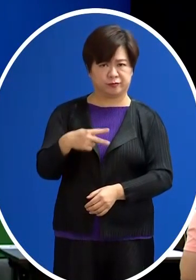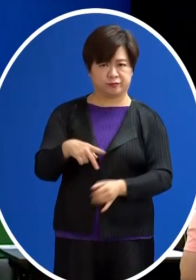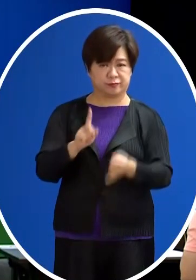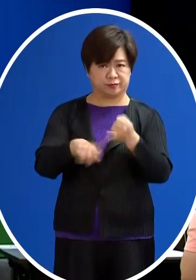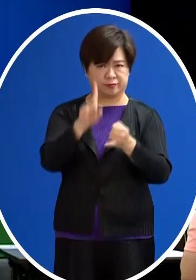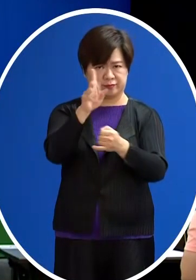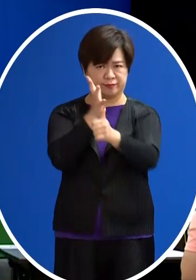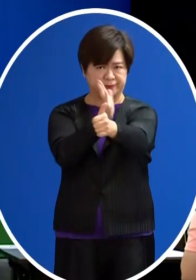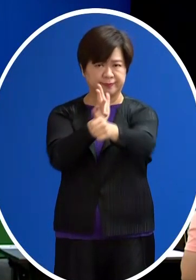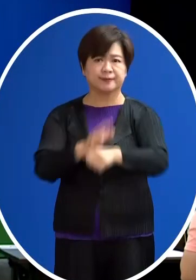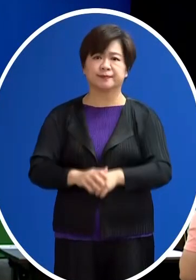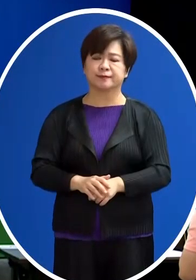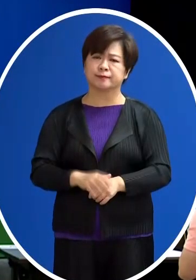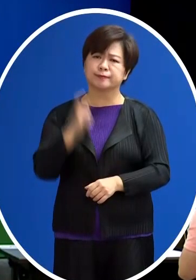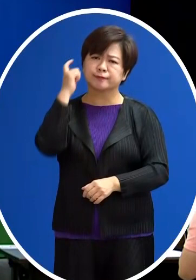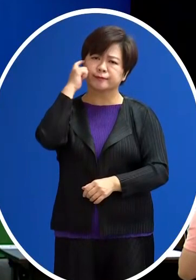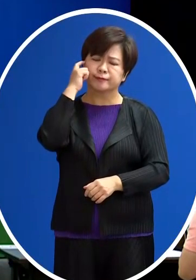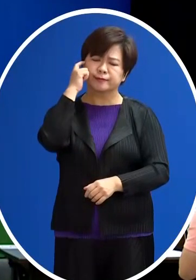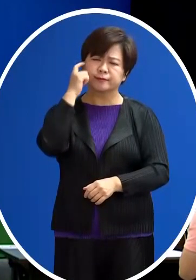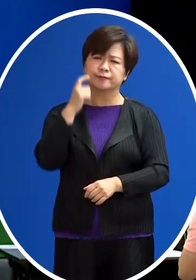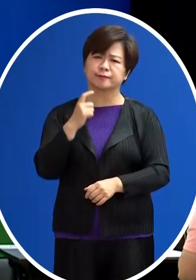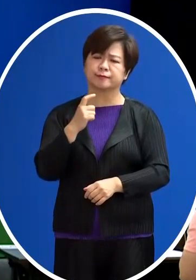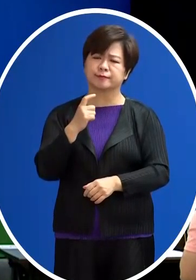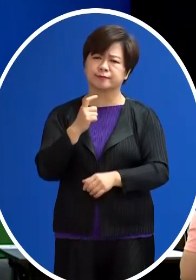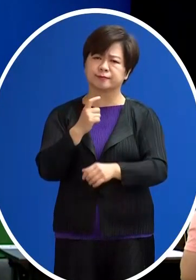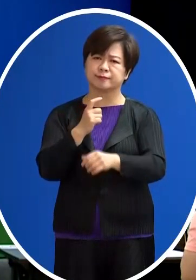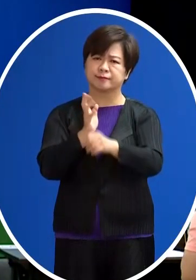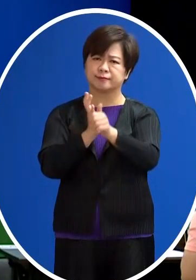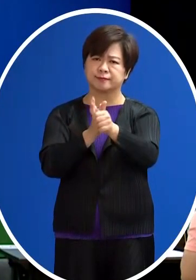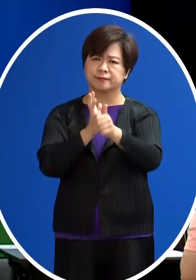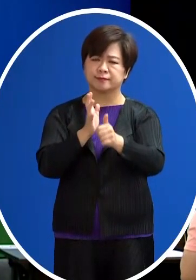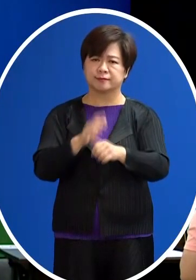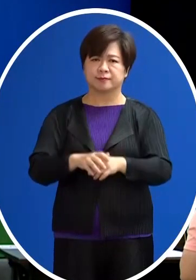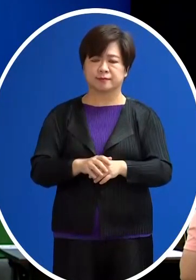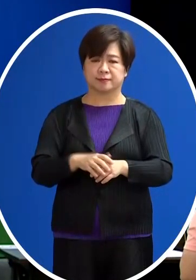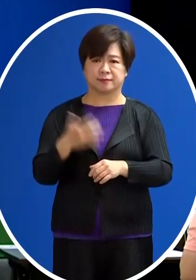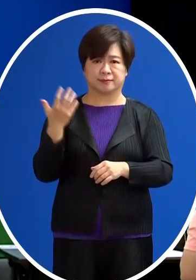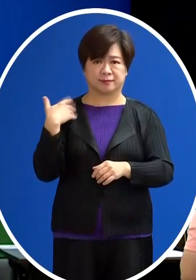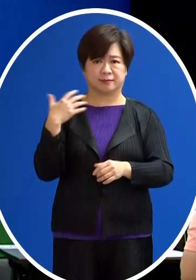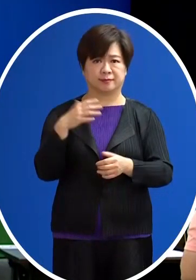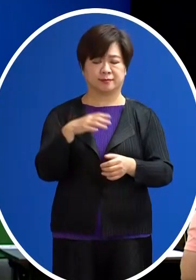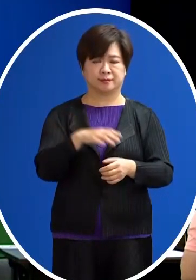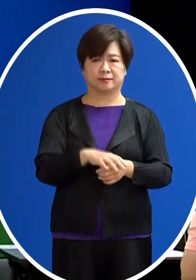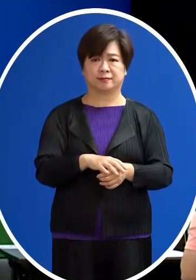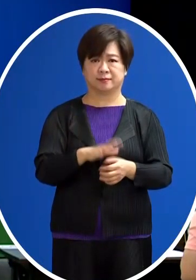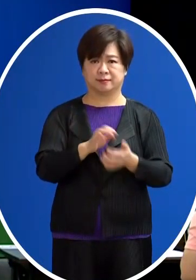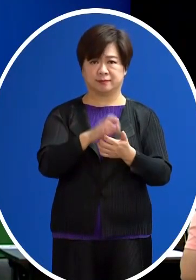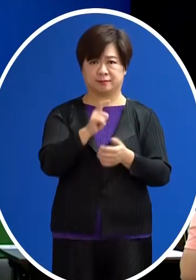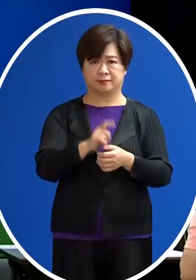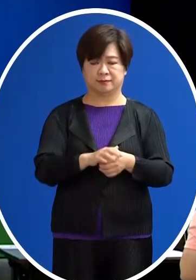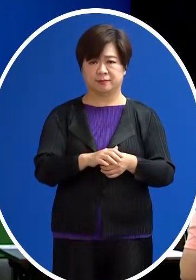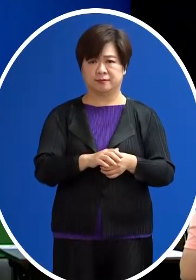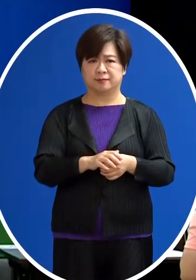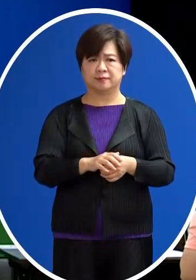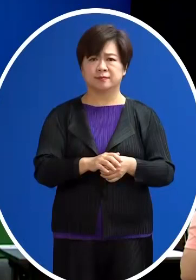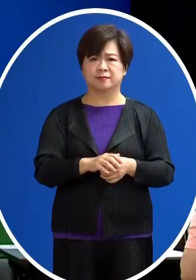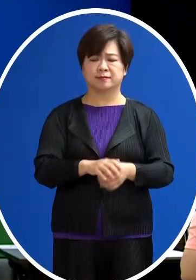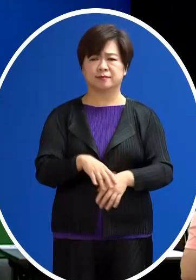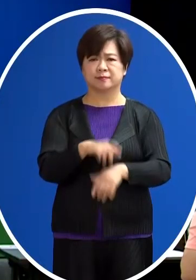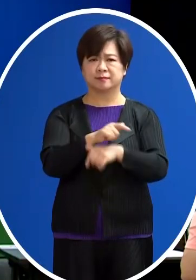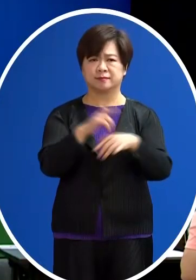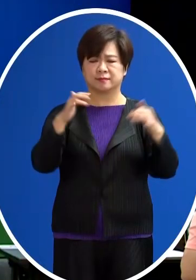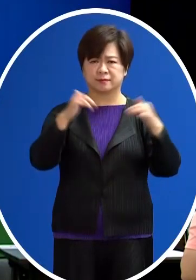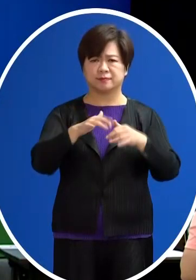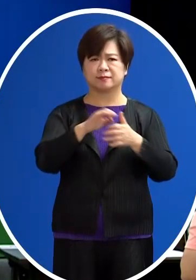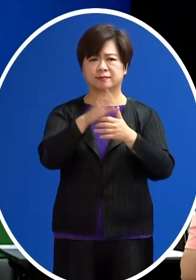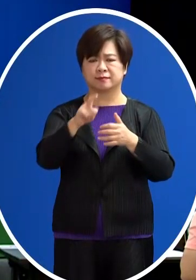最后一个问题是想要问说，就是我们从南京爆发的 Delta 变种株的疫情，其实现在正朝着